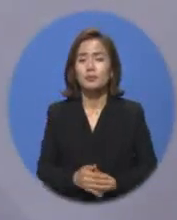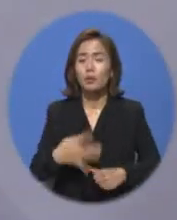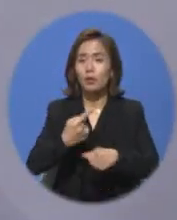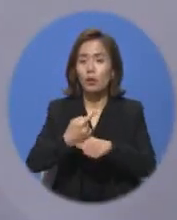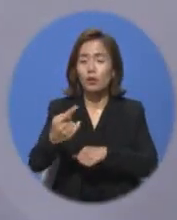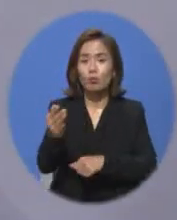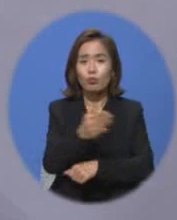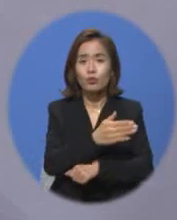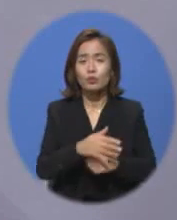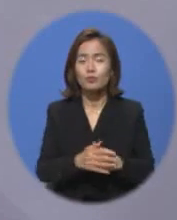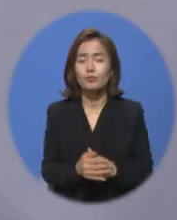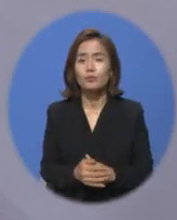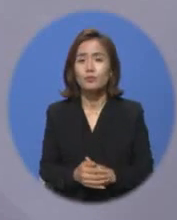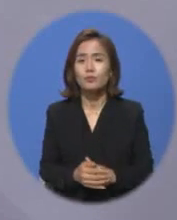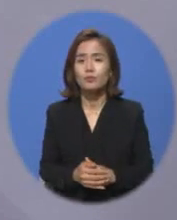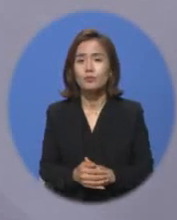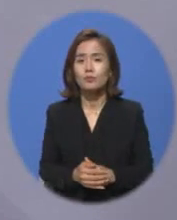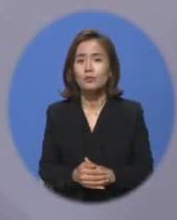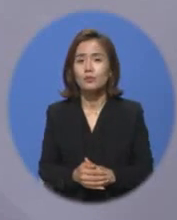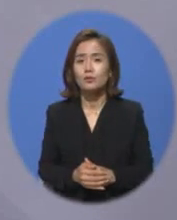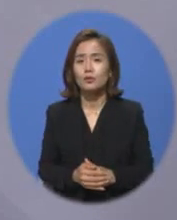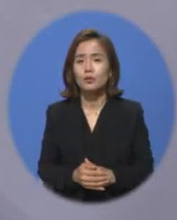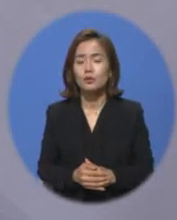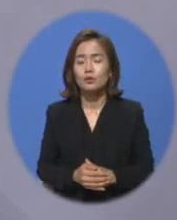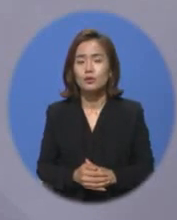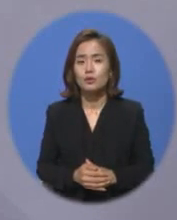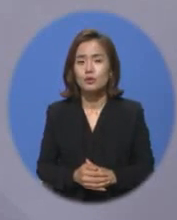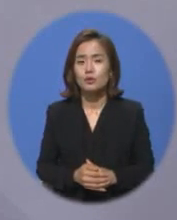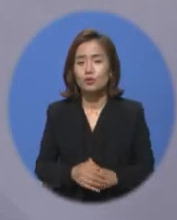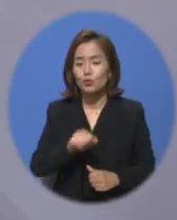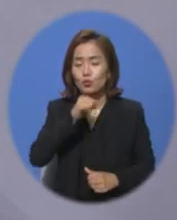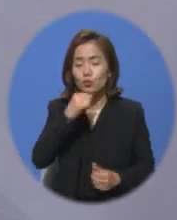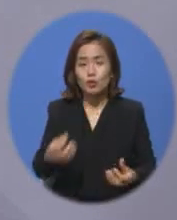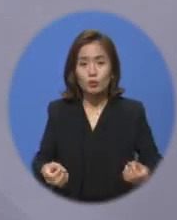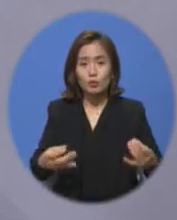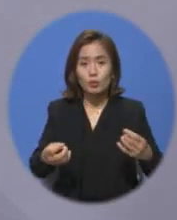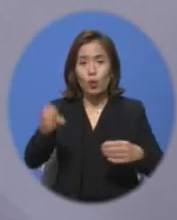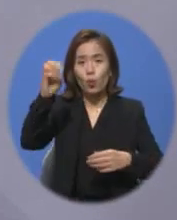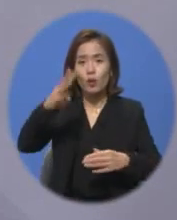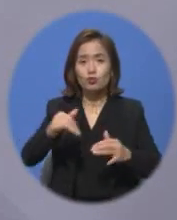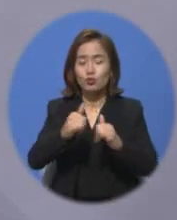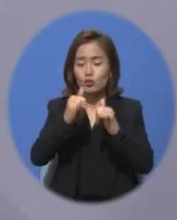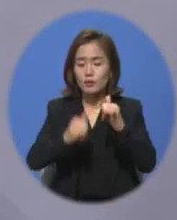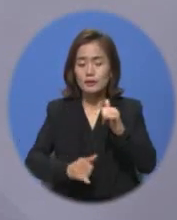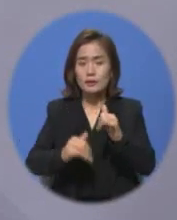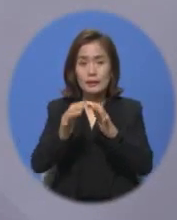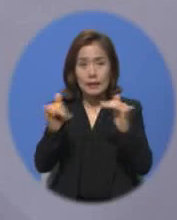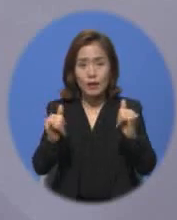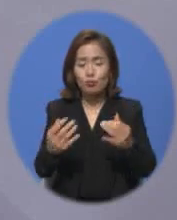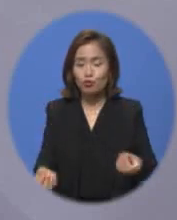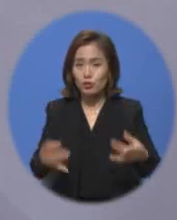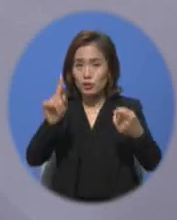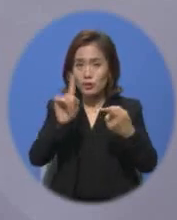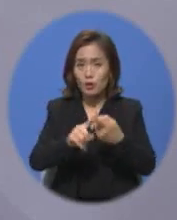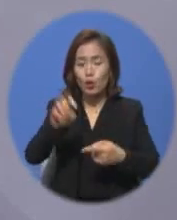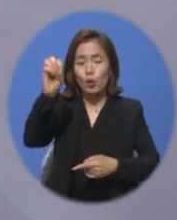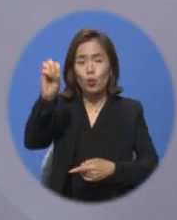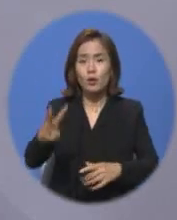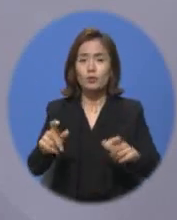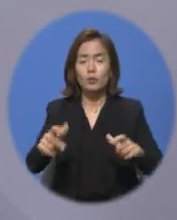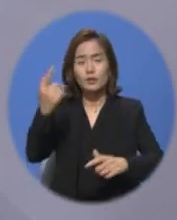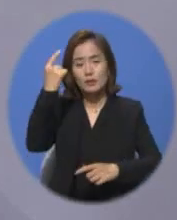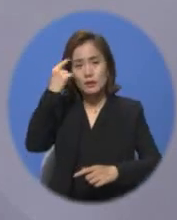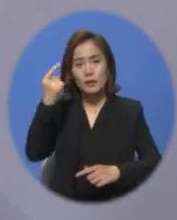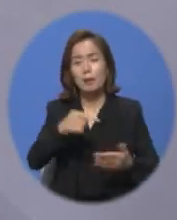이나하다못해 올해부터라도, 충장축제나광주 역사인물축제같은